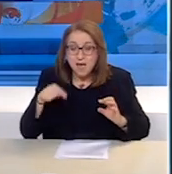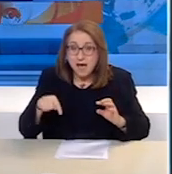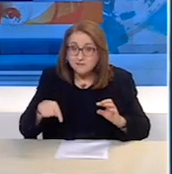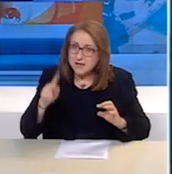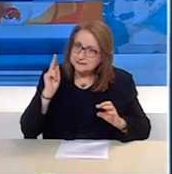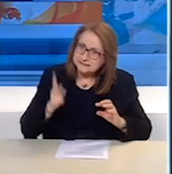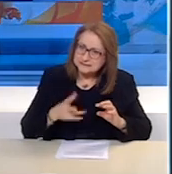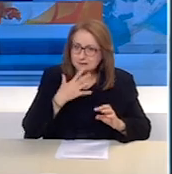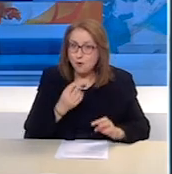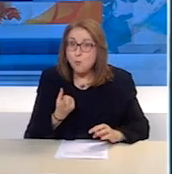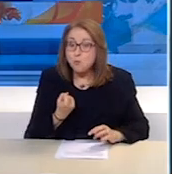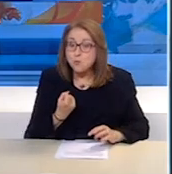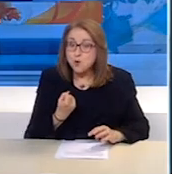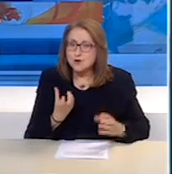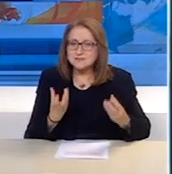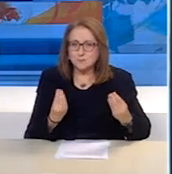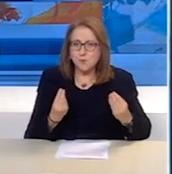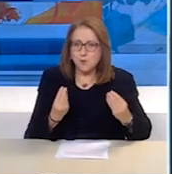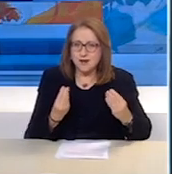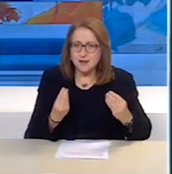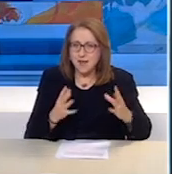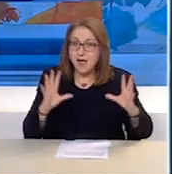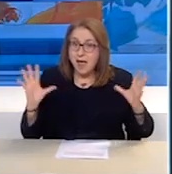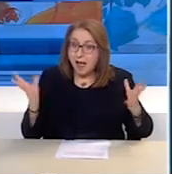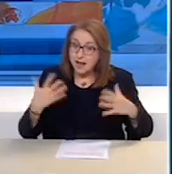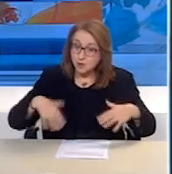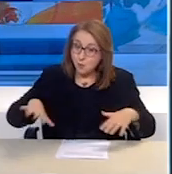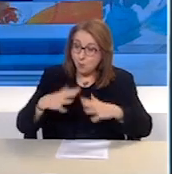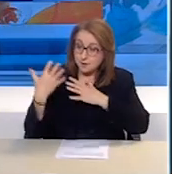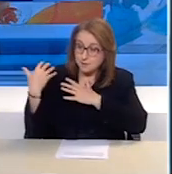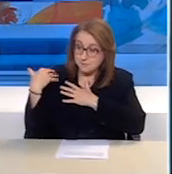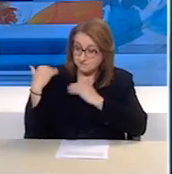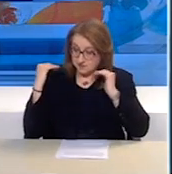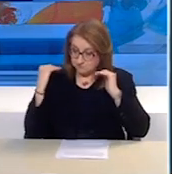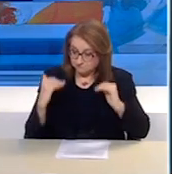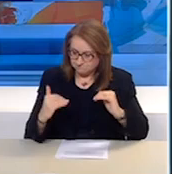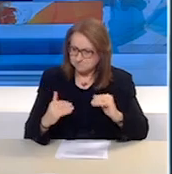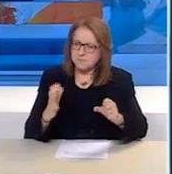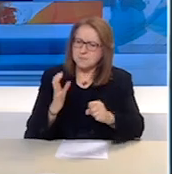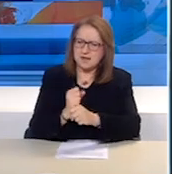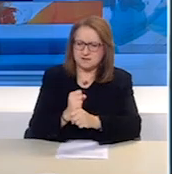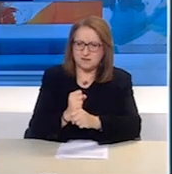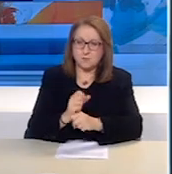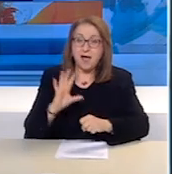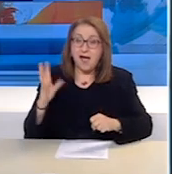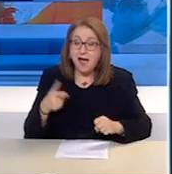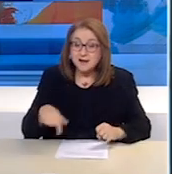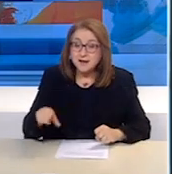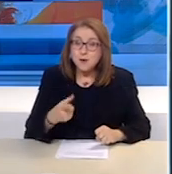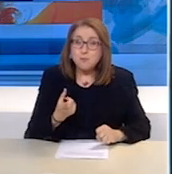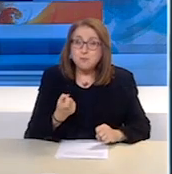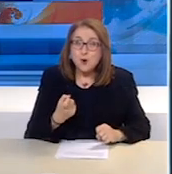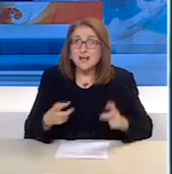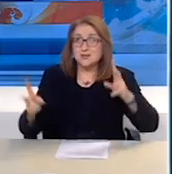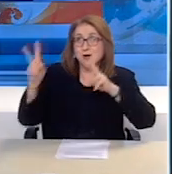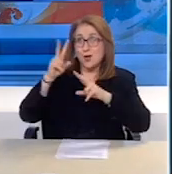μπορέσουμε να αντιμετωπίσουμε επιτυχία, αν συνεχίσουμε να δείχνουμε την υπευθυνότητα που συντριπτικά έχουμε δείξει μέχρι σήμερα. Αν συνεχίσουμε να